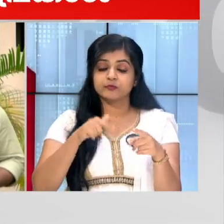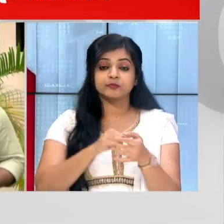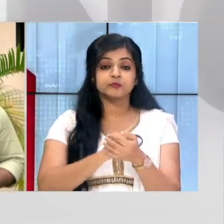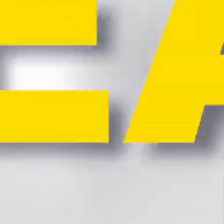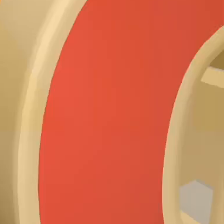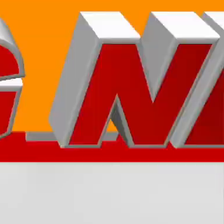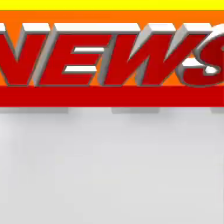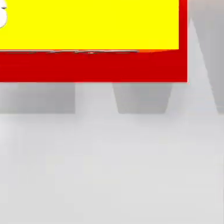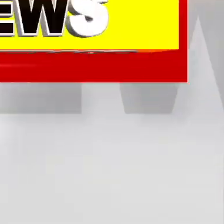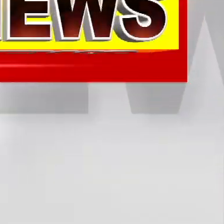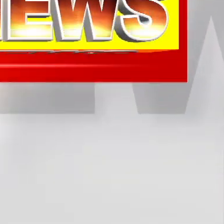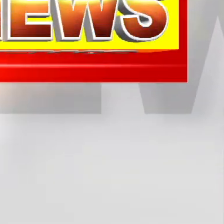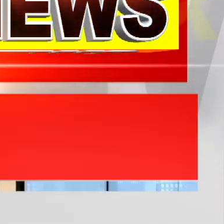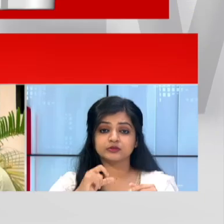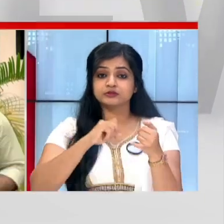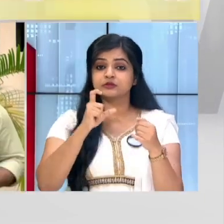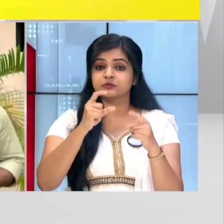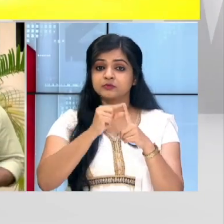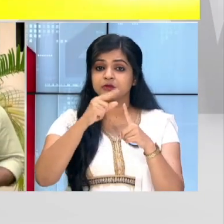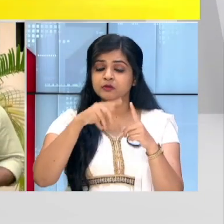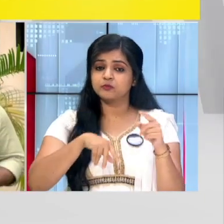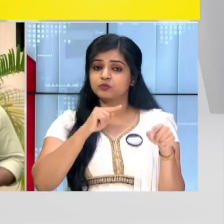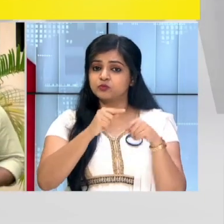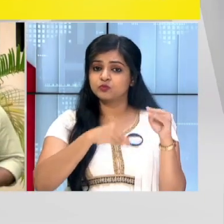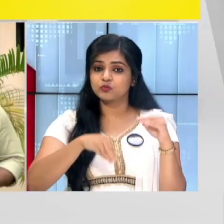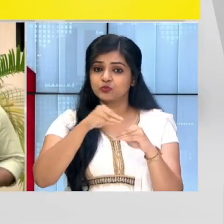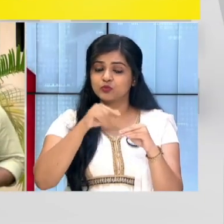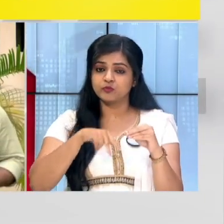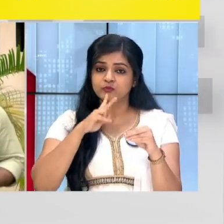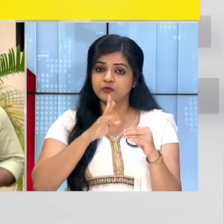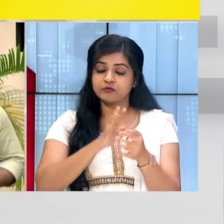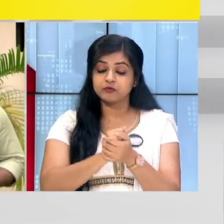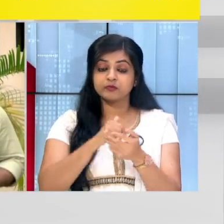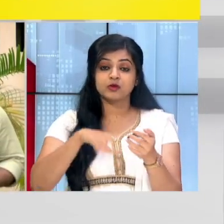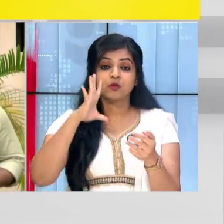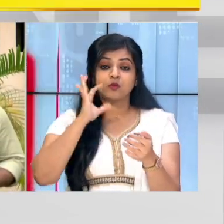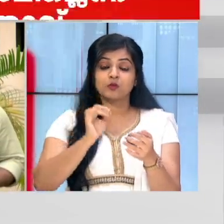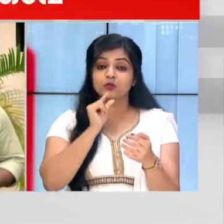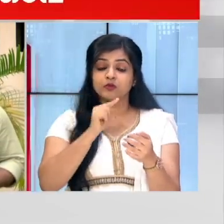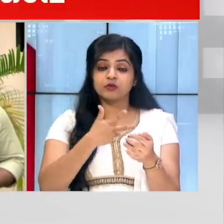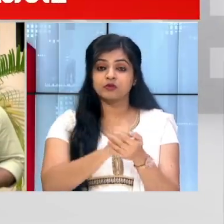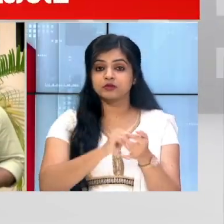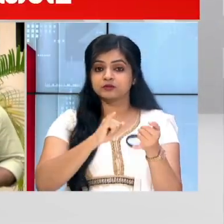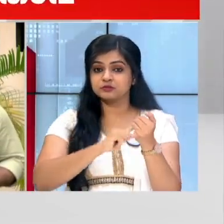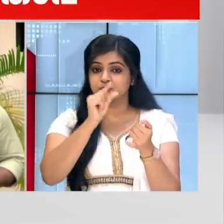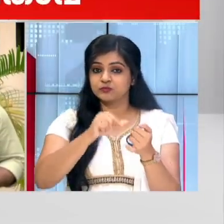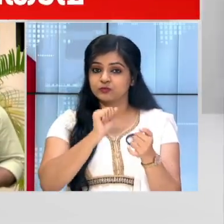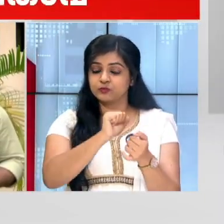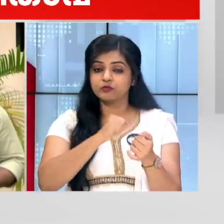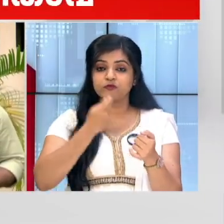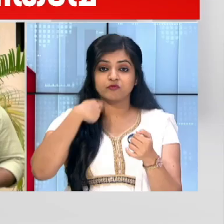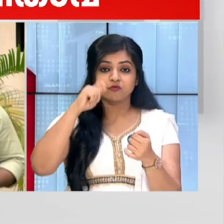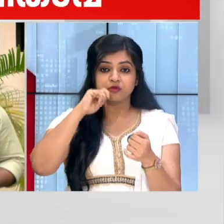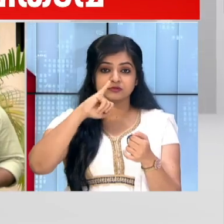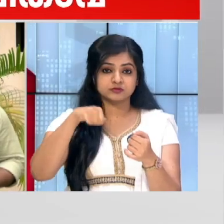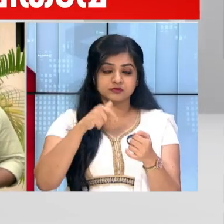അതുപോലെ CPM-നെതിരെയും ഉന്നയിക്കുകയും ചെയ്യുന്നുണ്ട്. എന്താണെങ്കിലും ഇതുമായി ബന്ധപ്പെട്ട ഒരു പ്രധാനപ്പെട്ട പ്രതികരണമാണ് സിദ്ധാർത്ഥിന്റെ പിതാവ് ജയപ്രകാശ് നടത്തിയിരിക്കുന്നത്.